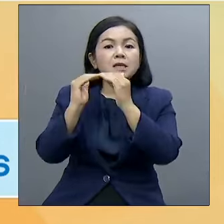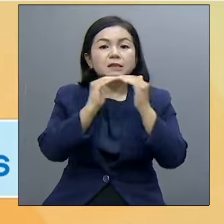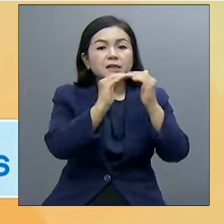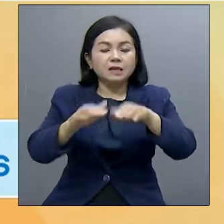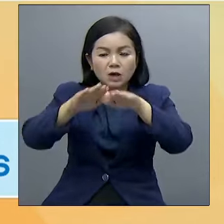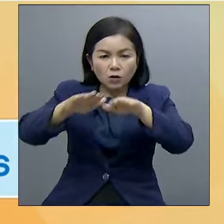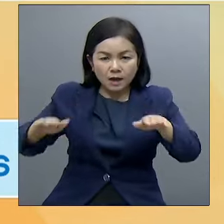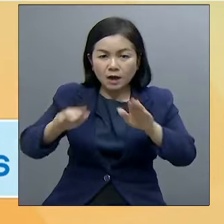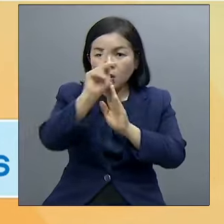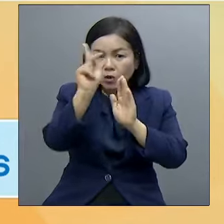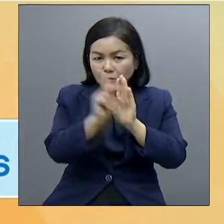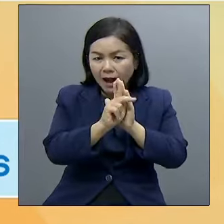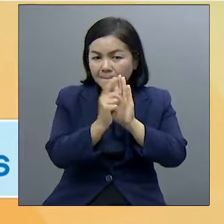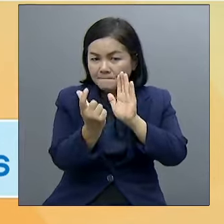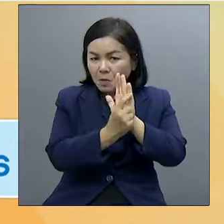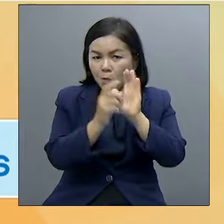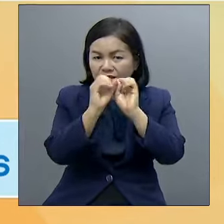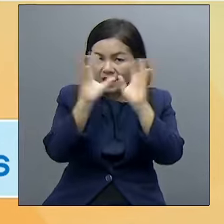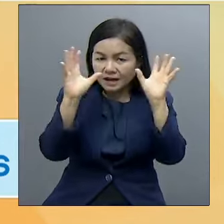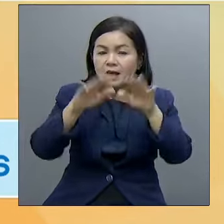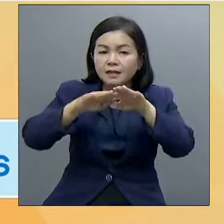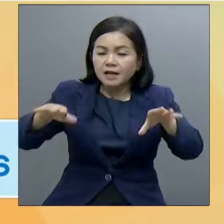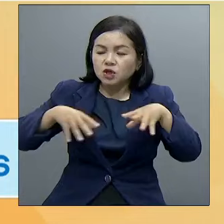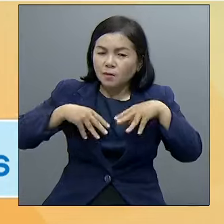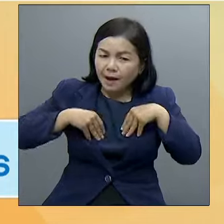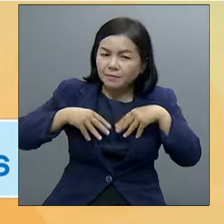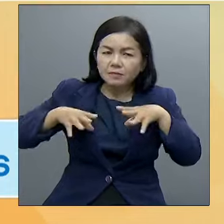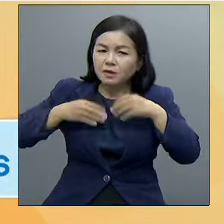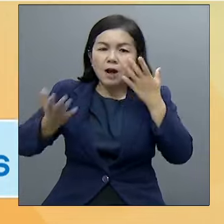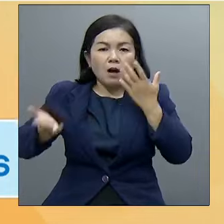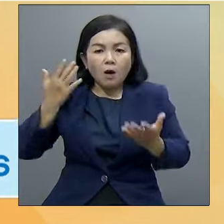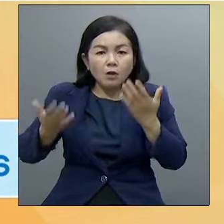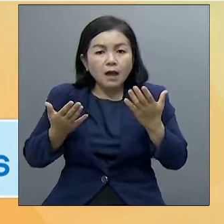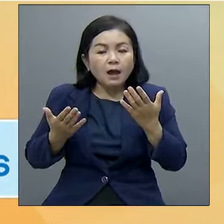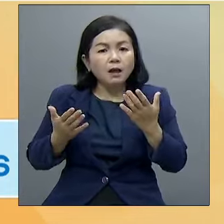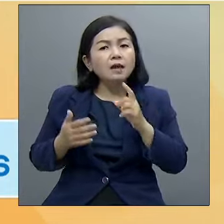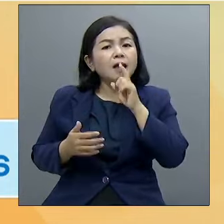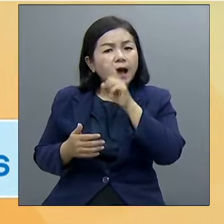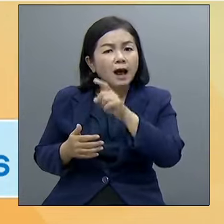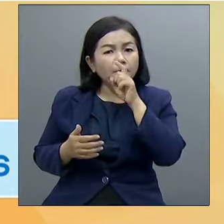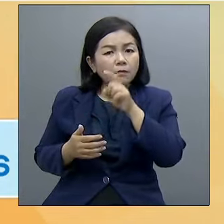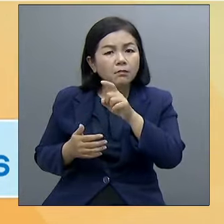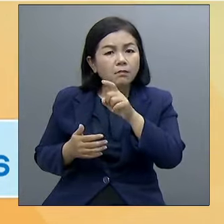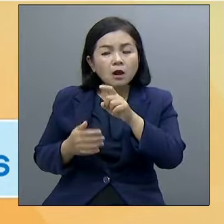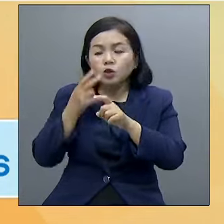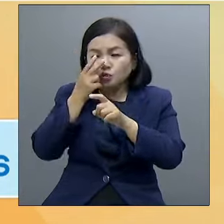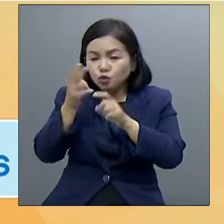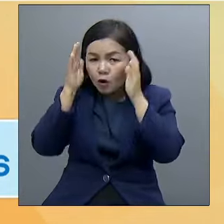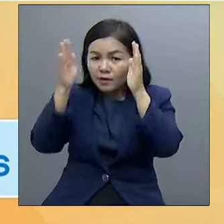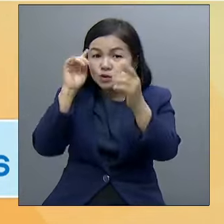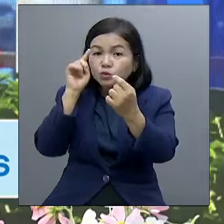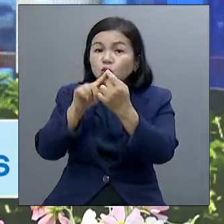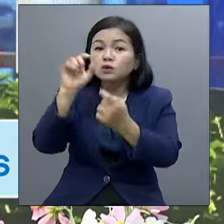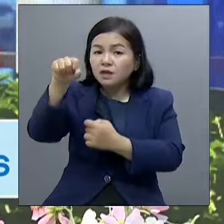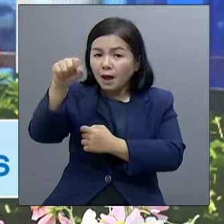ายเขียนชัดเลยนะ บอกแล้วว่าเด็กจะยินยอมหรือไม่ก็ตาม ครับครับแต่พี่พีทก็เคยจะบอกเสมอว่าจริงๆต้องดูที่เจตนาด้วย ถูกต้อง